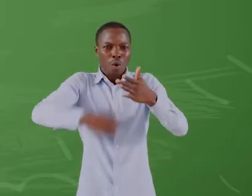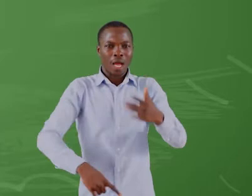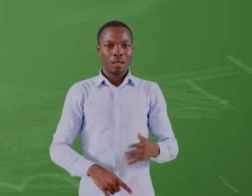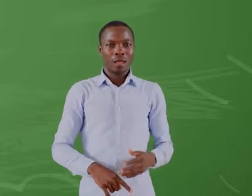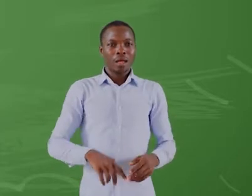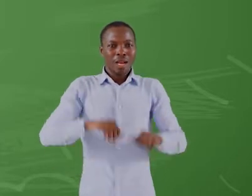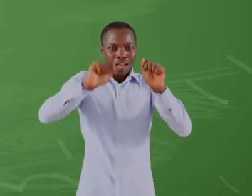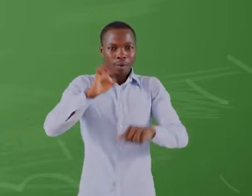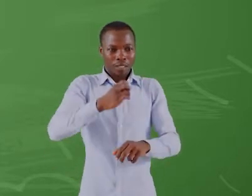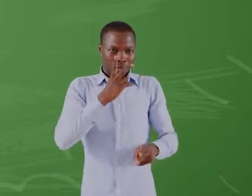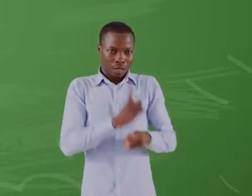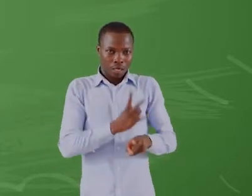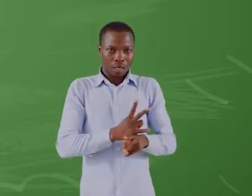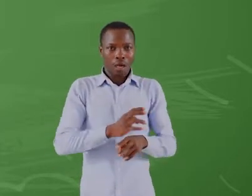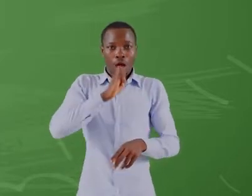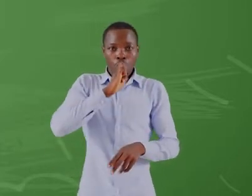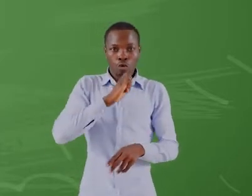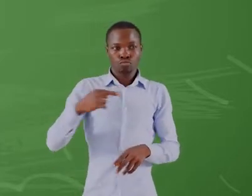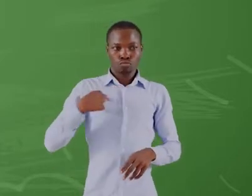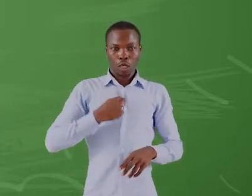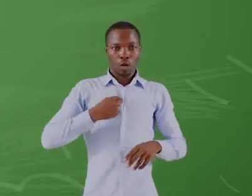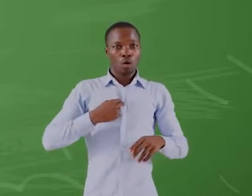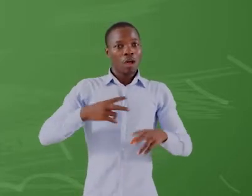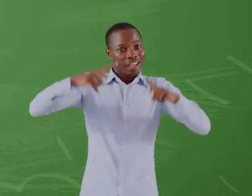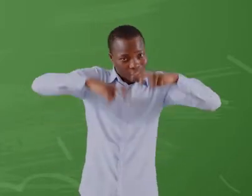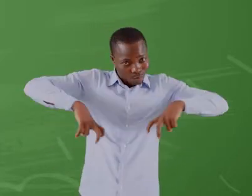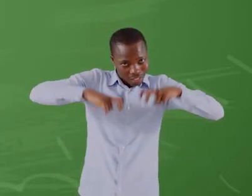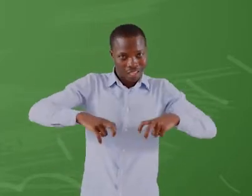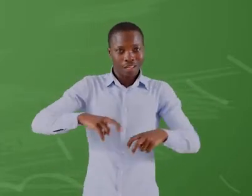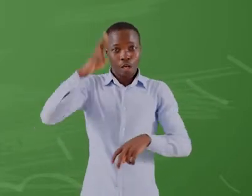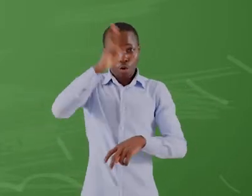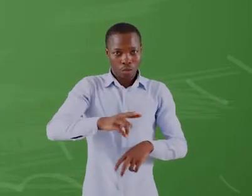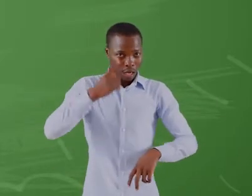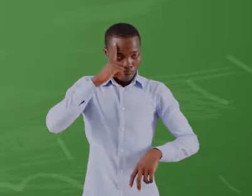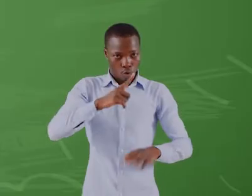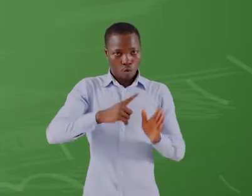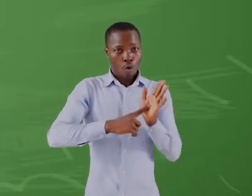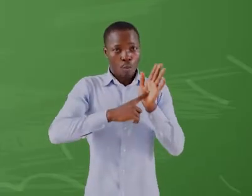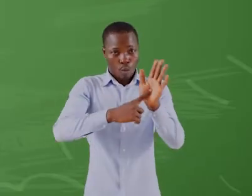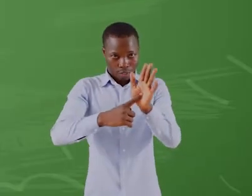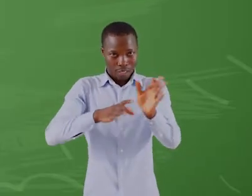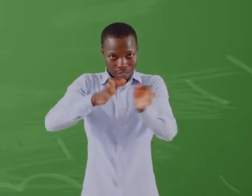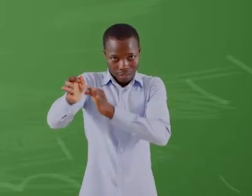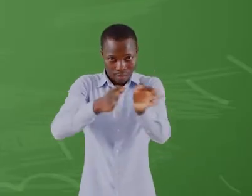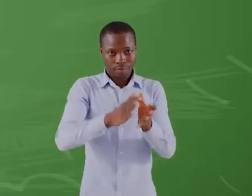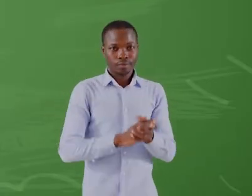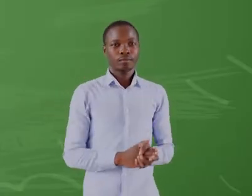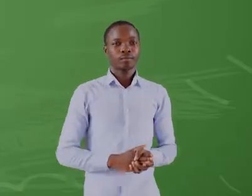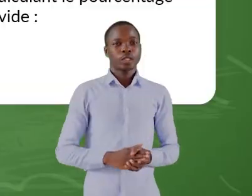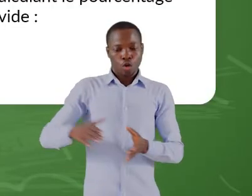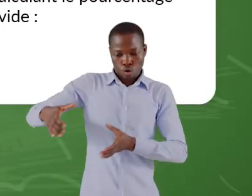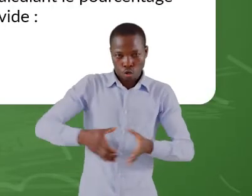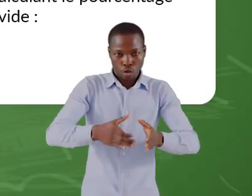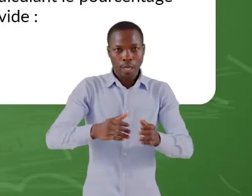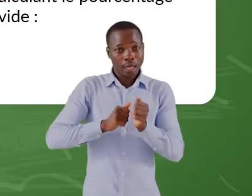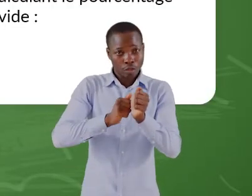pour cela exploiter des résultats d'expérience. Alors, le protocole est le suivant. On